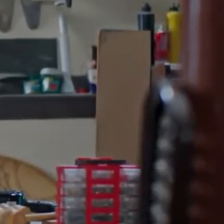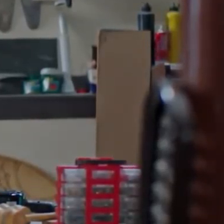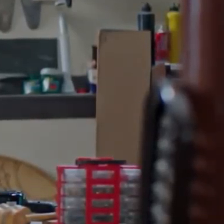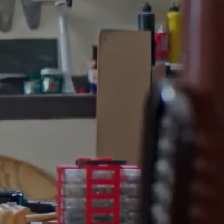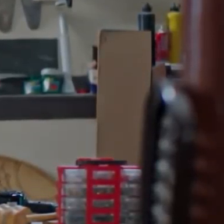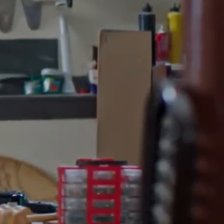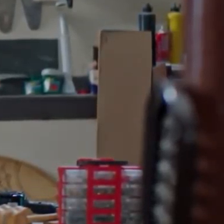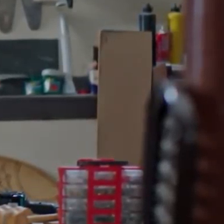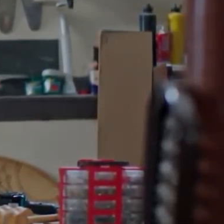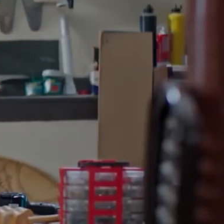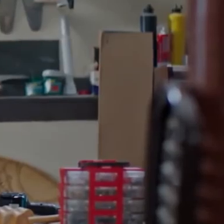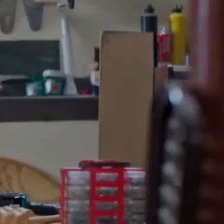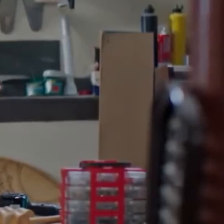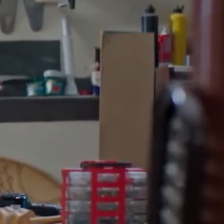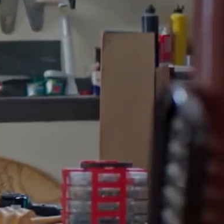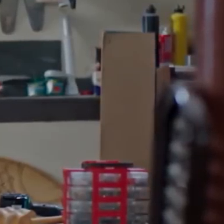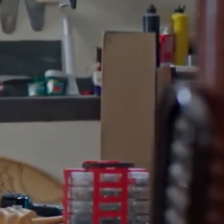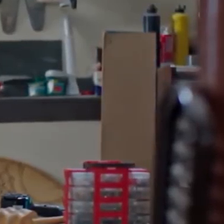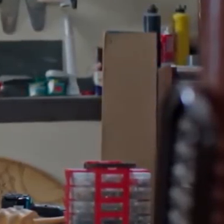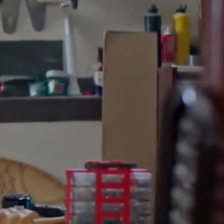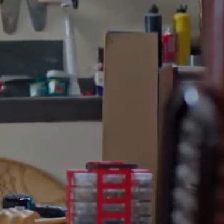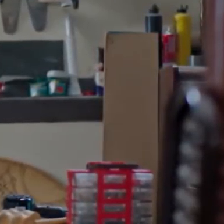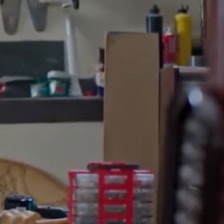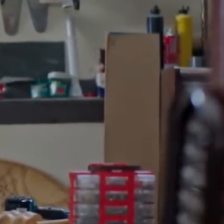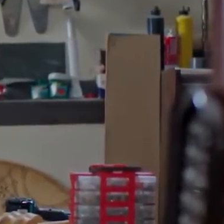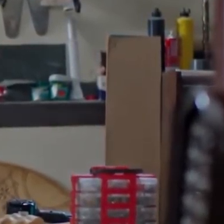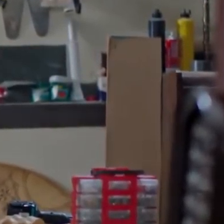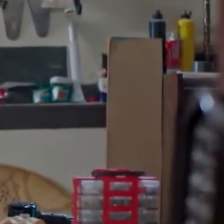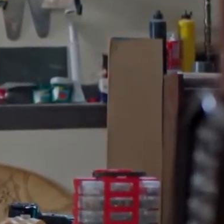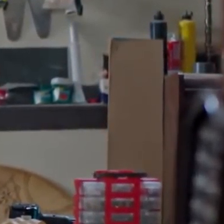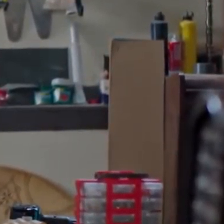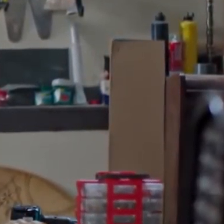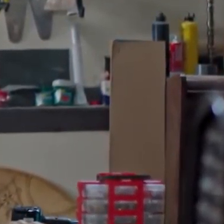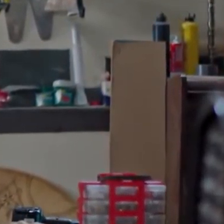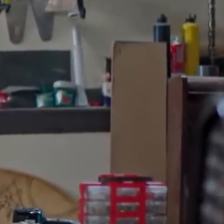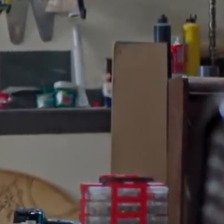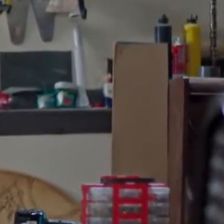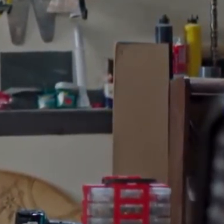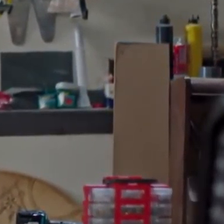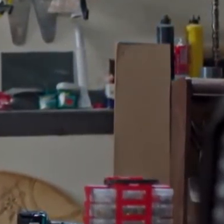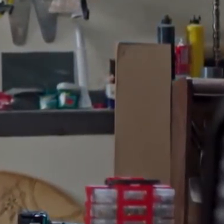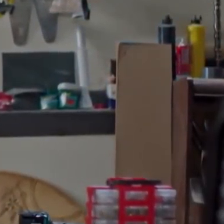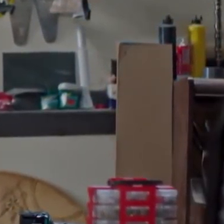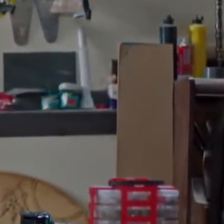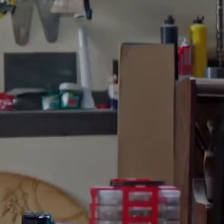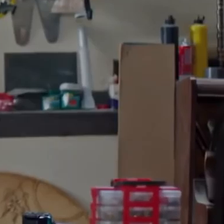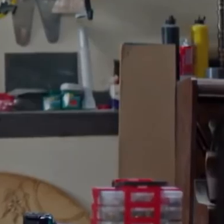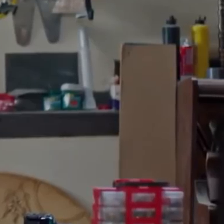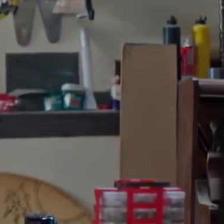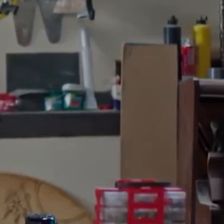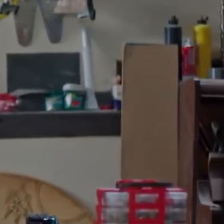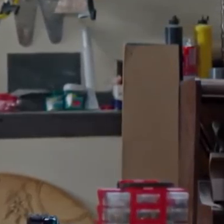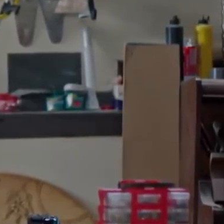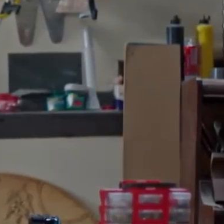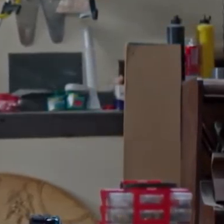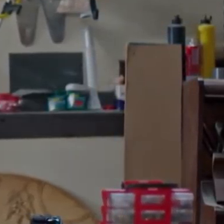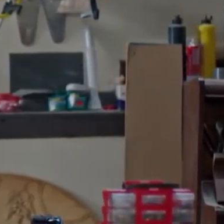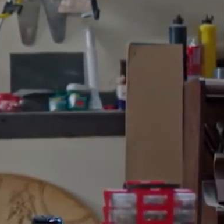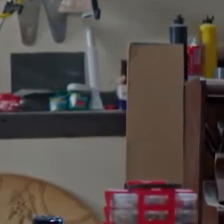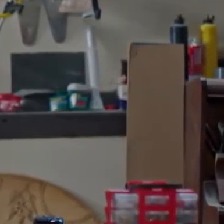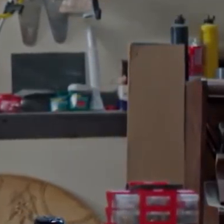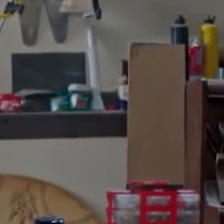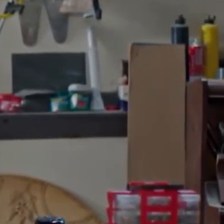düşünüyor. Başını geriye verip gözlerini kapadı. Stres içinde birkaç kez deftere vurup çekti elini. Üzerinde koyu renk